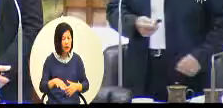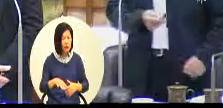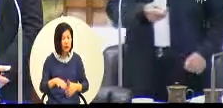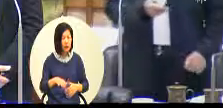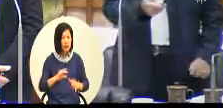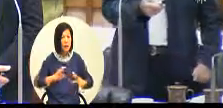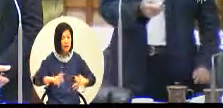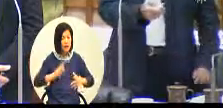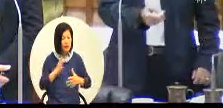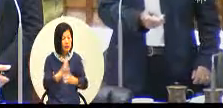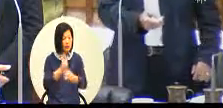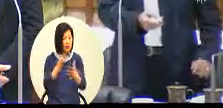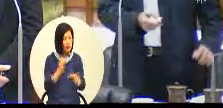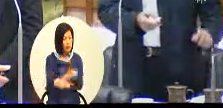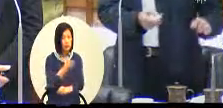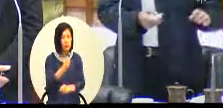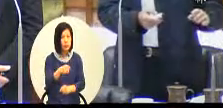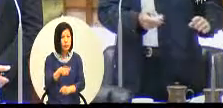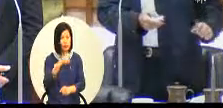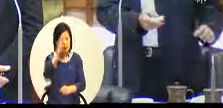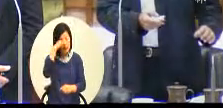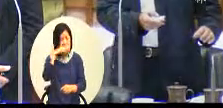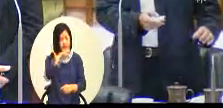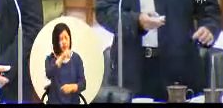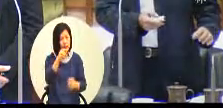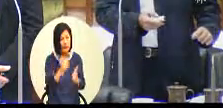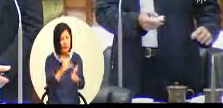有看到这个，